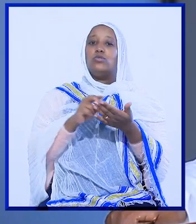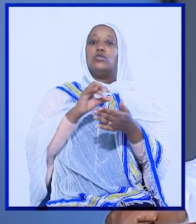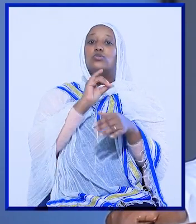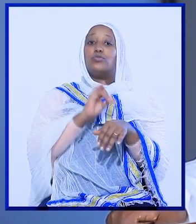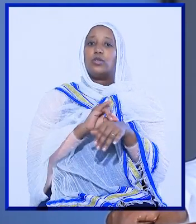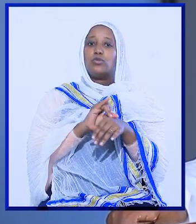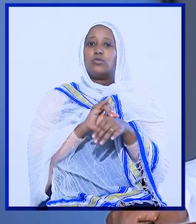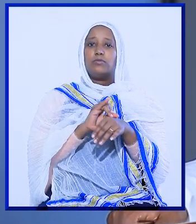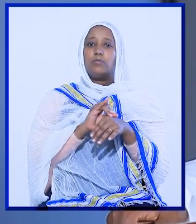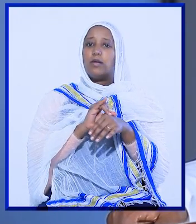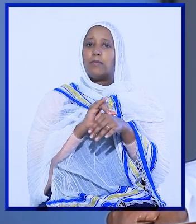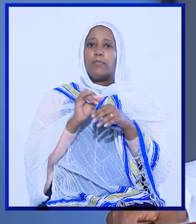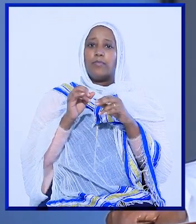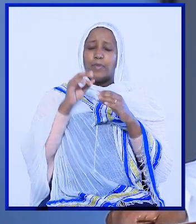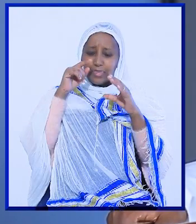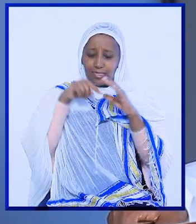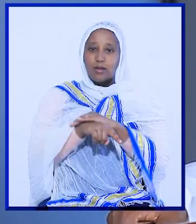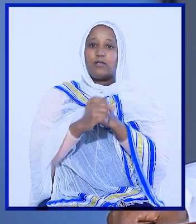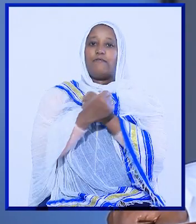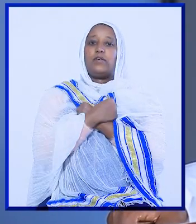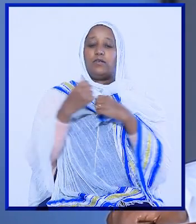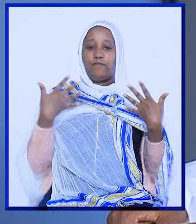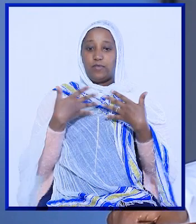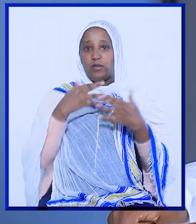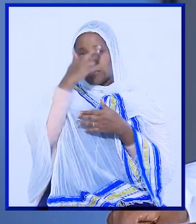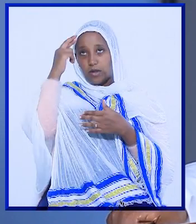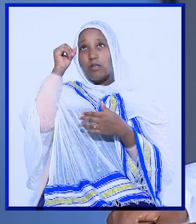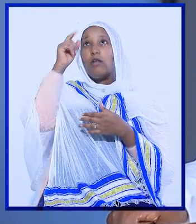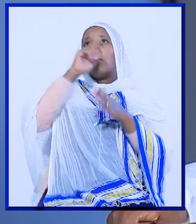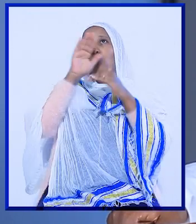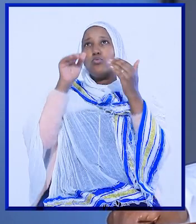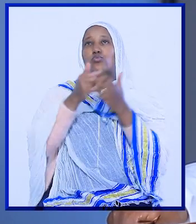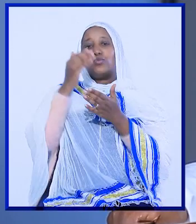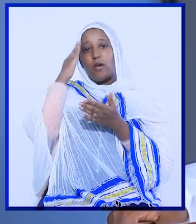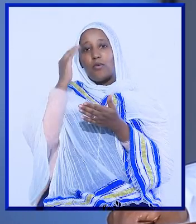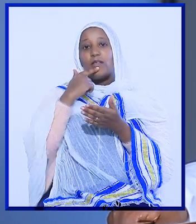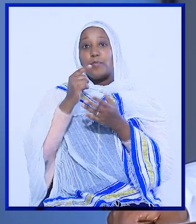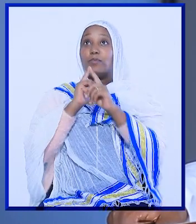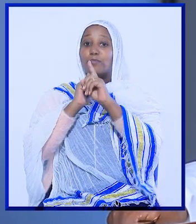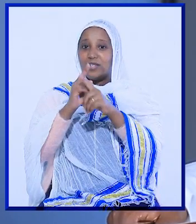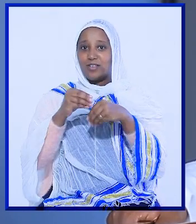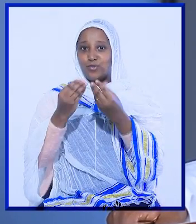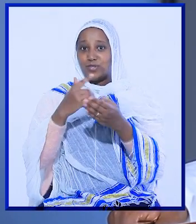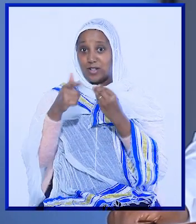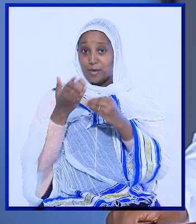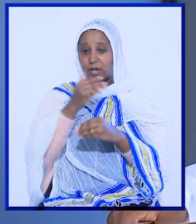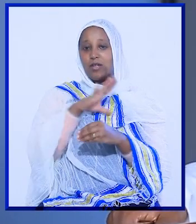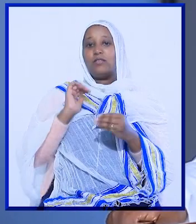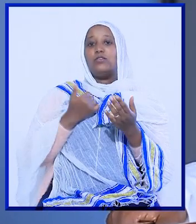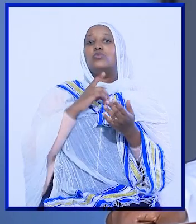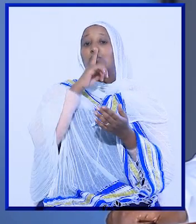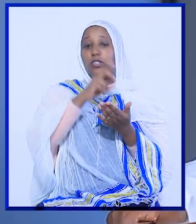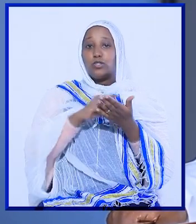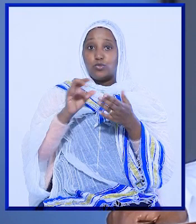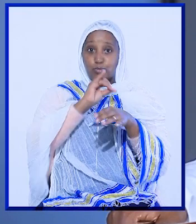ጴጥሮስ በጥልቅ ፍቅርና ፍርሃት አማካኝነት አንተ ሁሉን ታውቃለህ የሚል መልስ መልሶለት ስለነበረ ጌታችንም እውነት